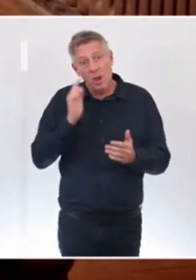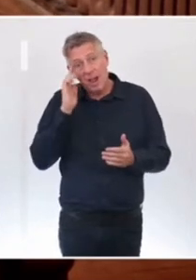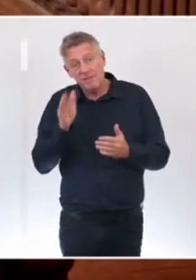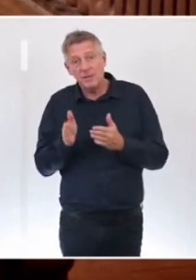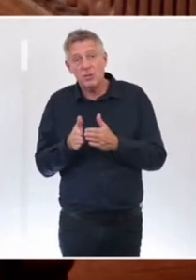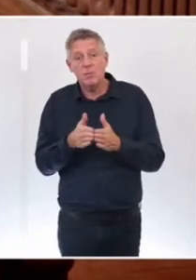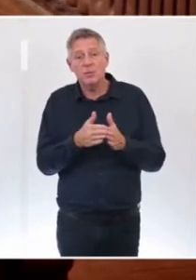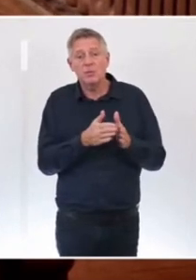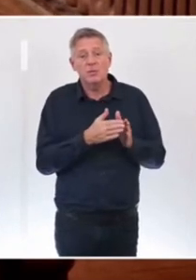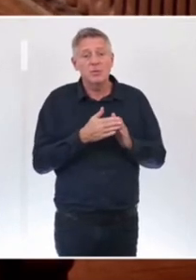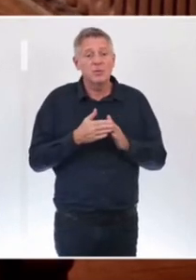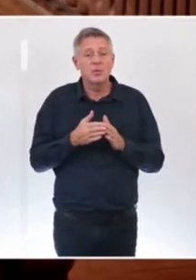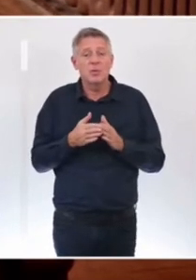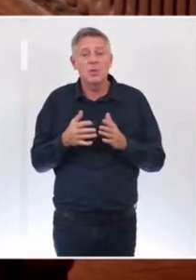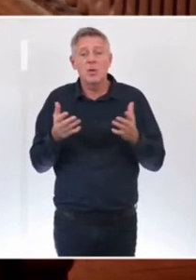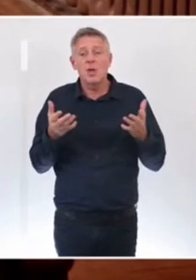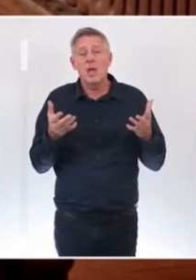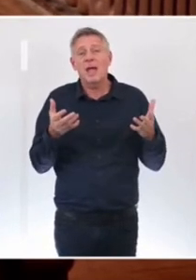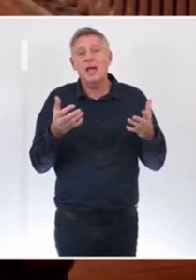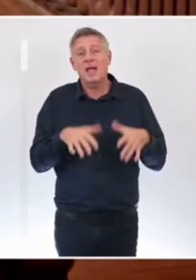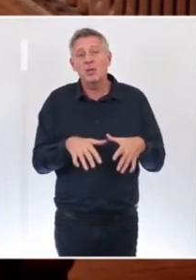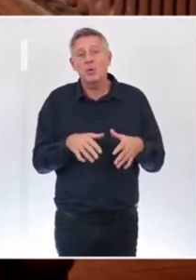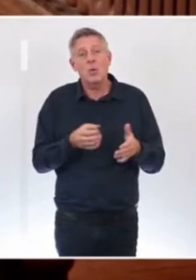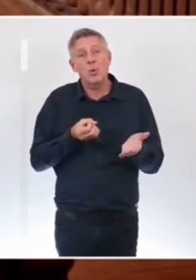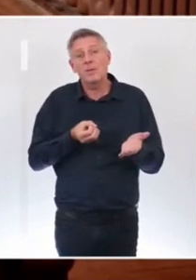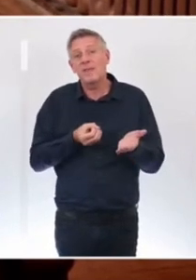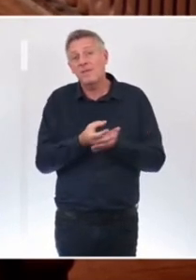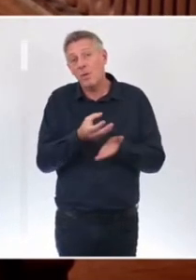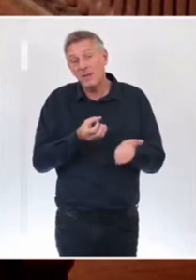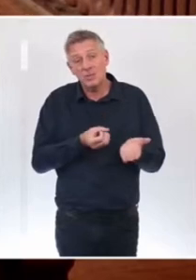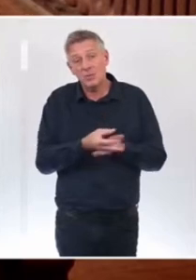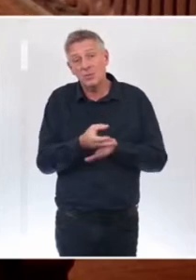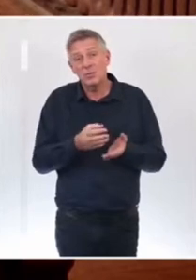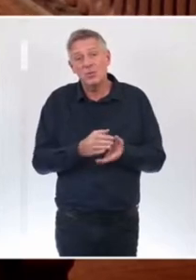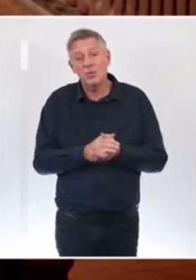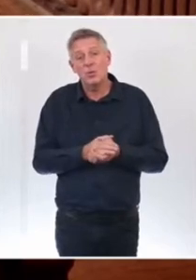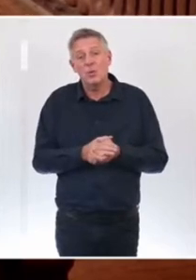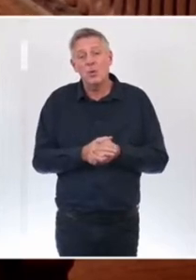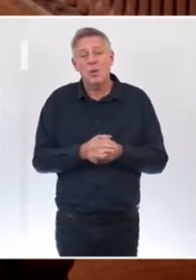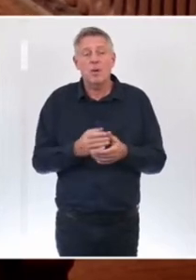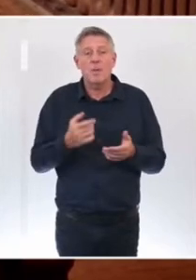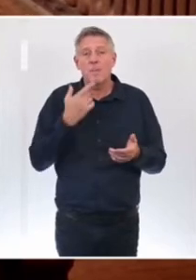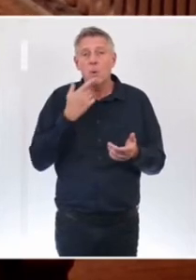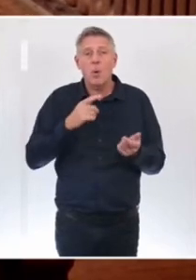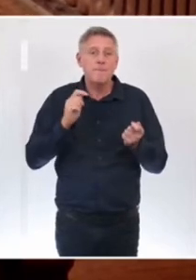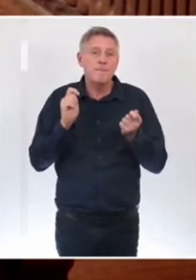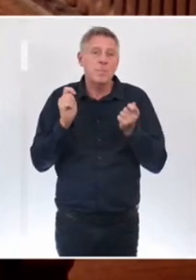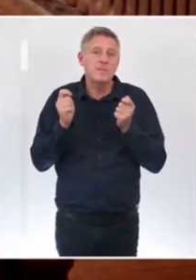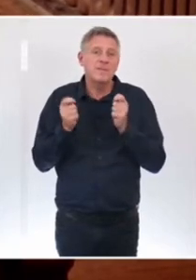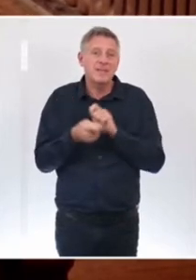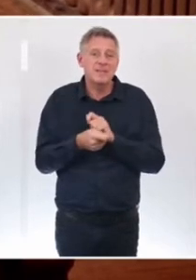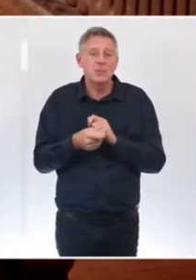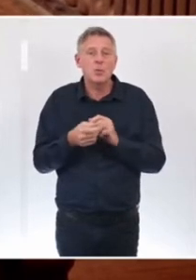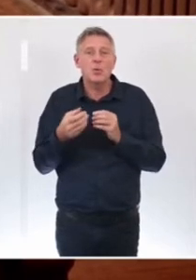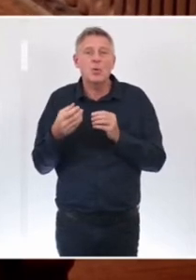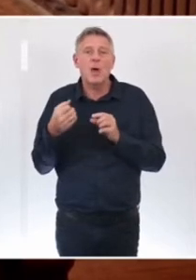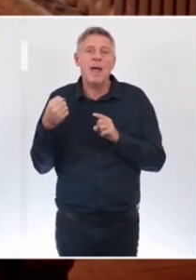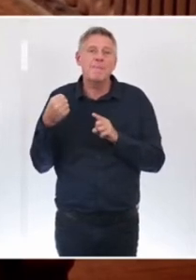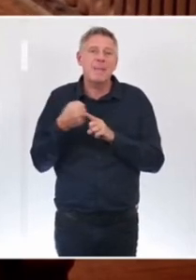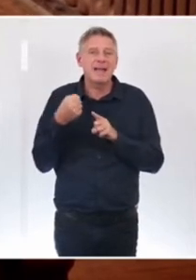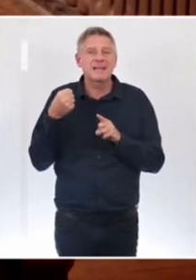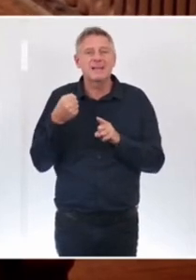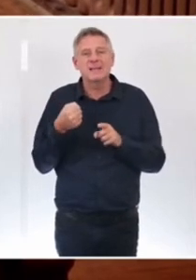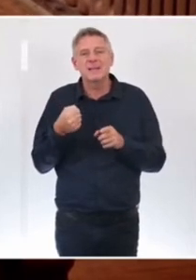fait sont des réunions d'information pour pouvoir parler des modifications qui impactent le quotidien